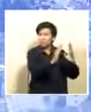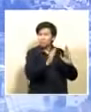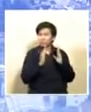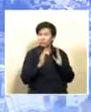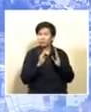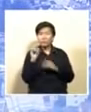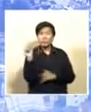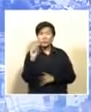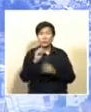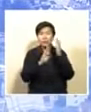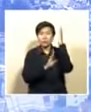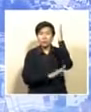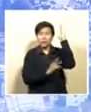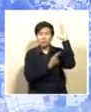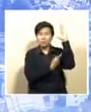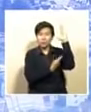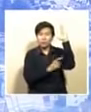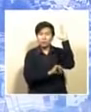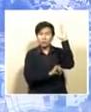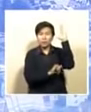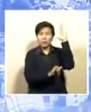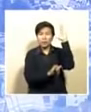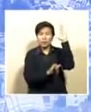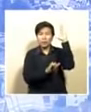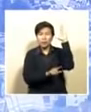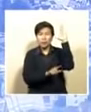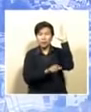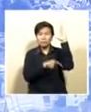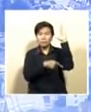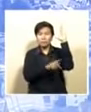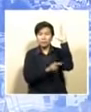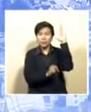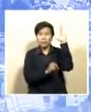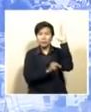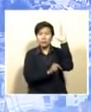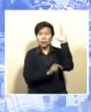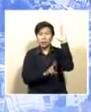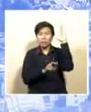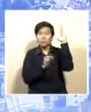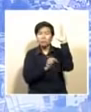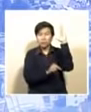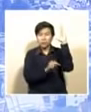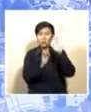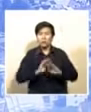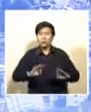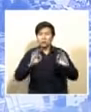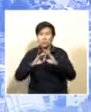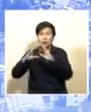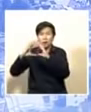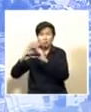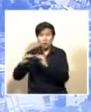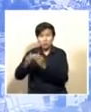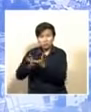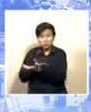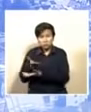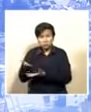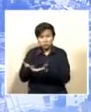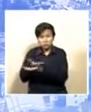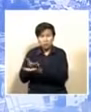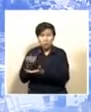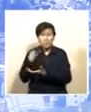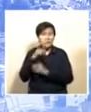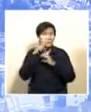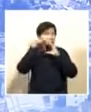านะครับว่าแต่ละที่แต่ละแห่งเป็นอย่างไรวันนี้ก็จะมาให้เห็นนะครับว่ามาตรการของการเป็นแบเรียร์หรือการป้องปร